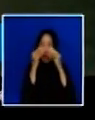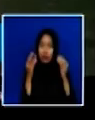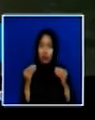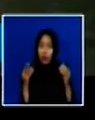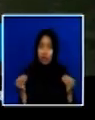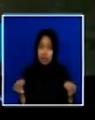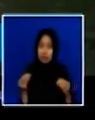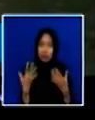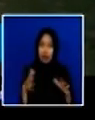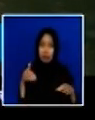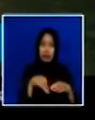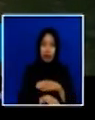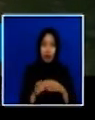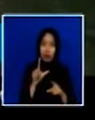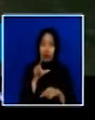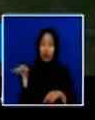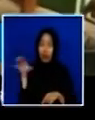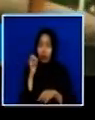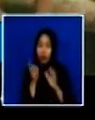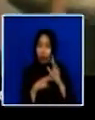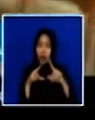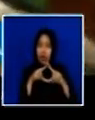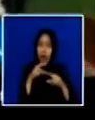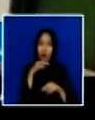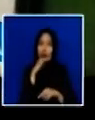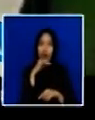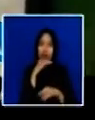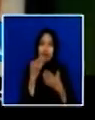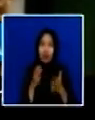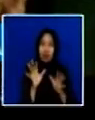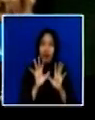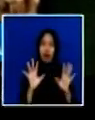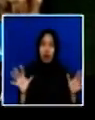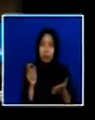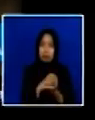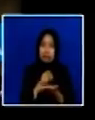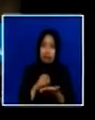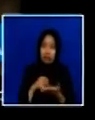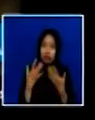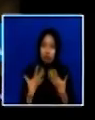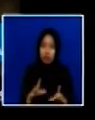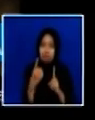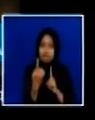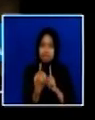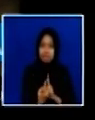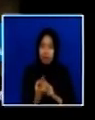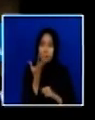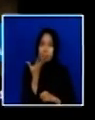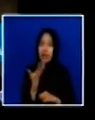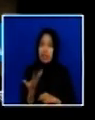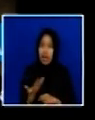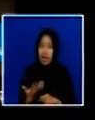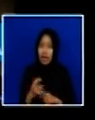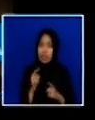dinyatakan masuk zona kuning penyebaran coffee 19 seluruh lembaga pendidikan sudah belajar tatap muka seperti biasa